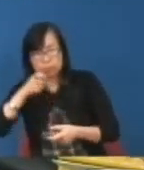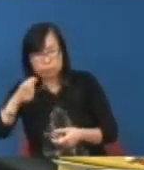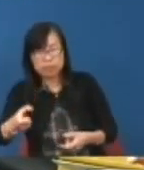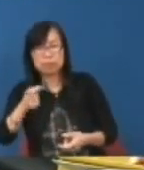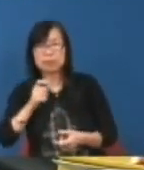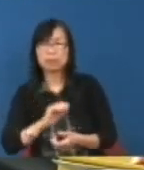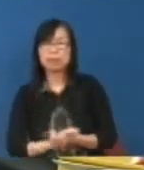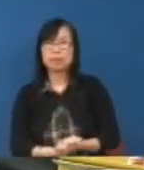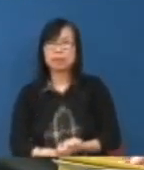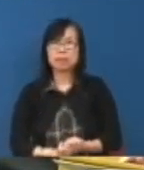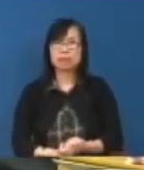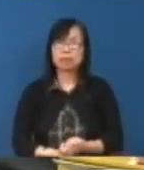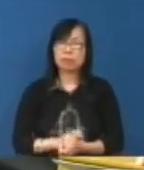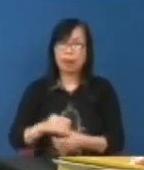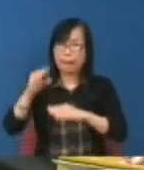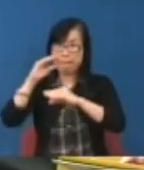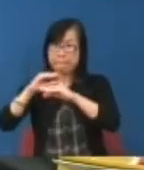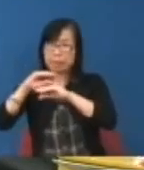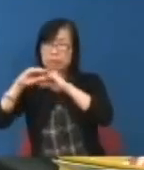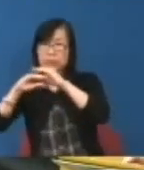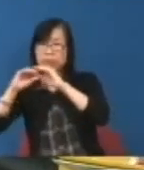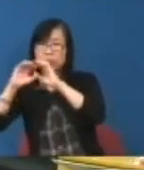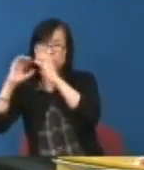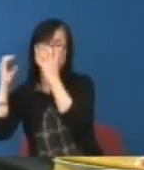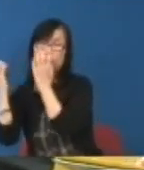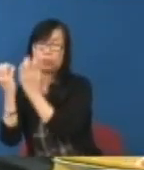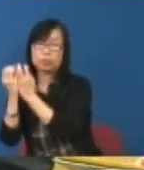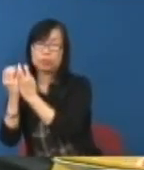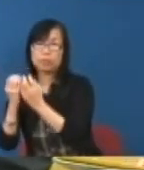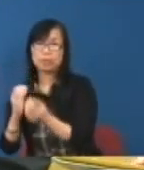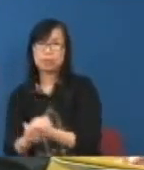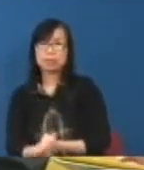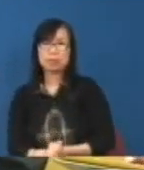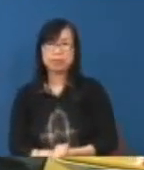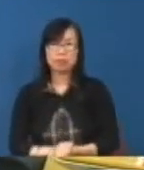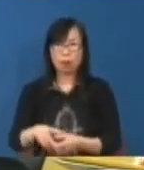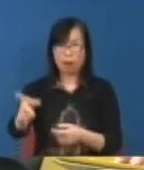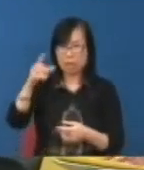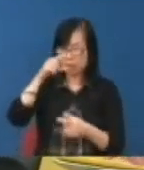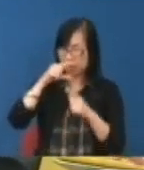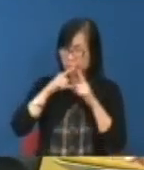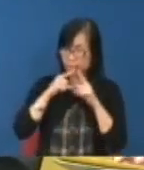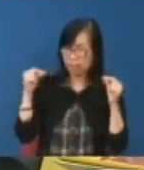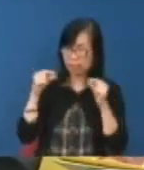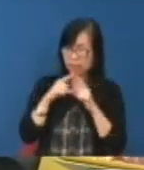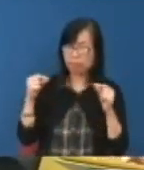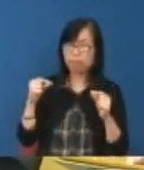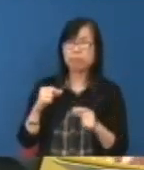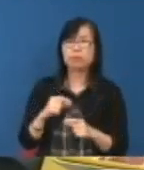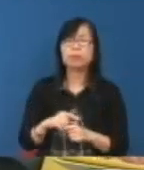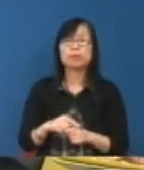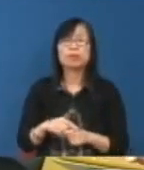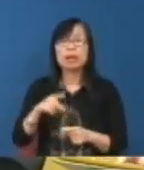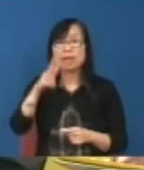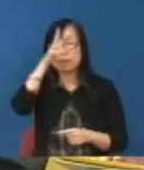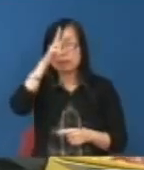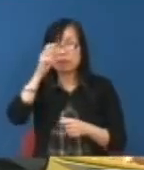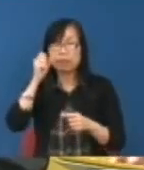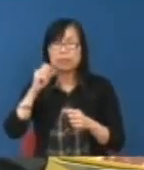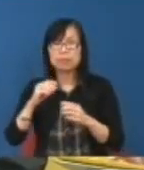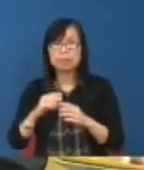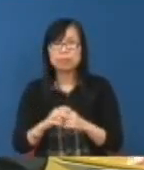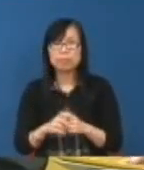嘅民建聯藉住佢喺特區政府 得到